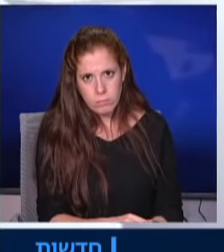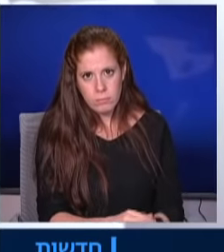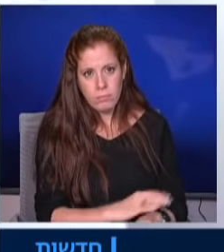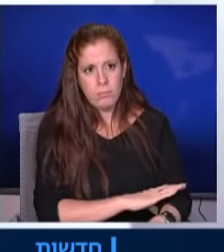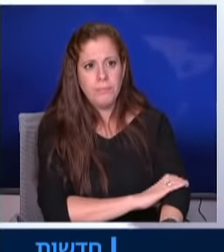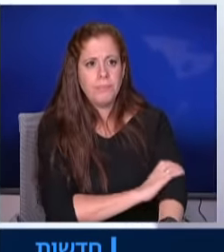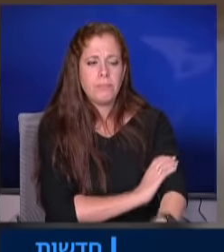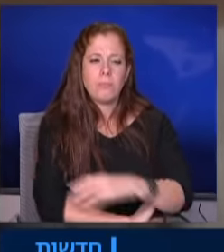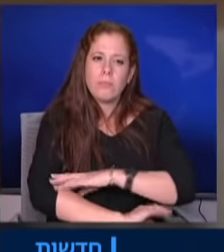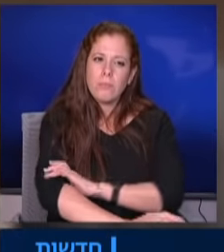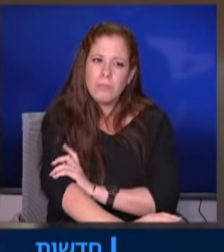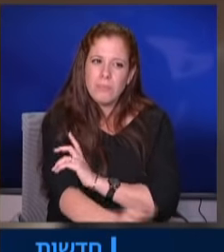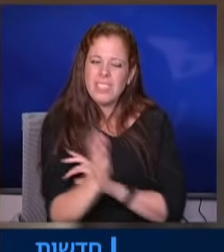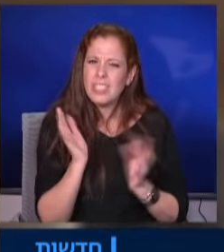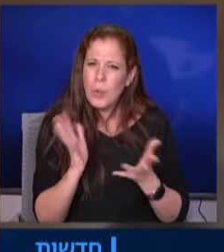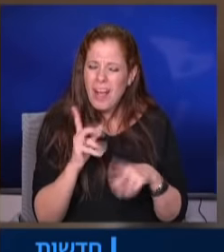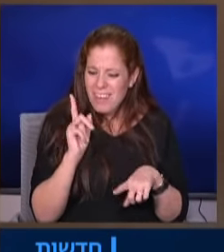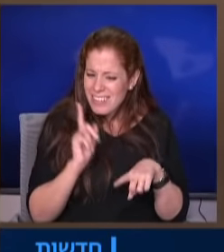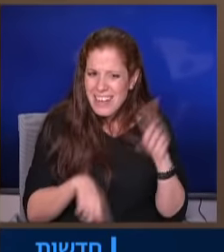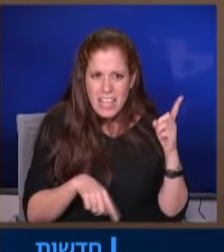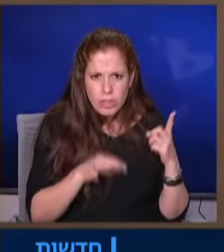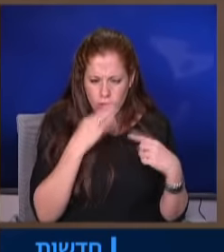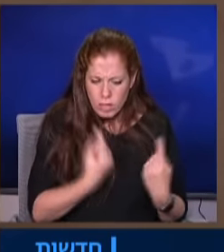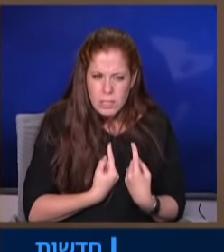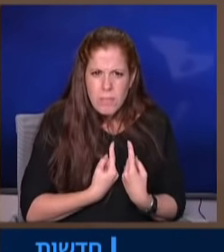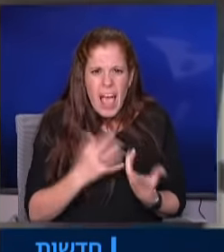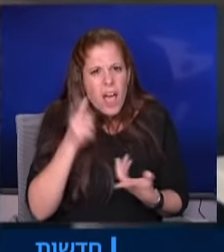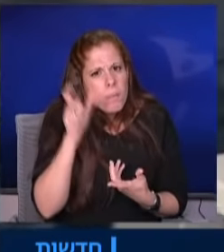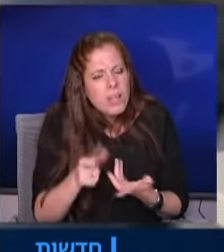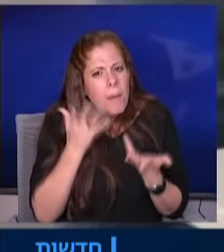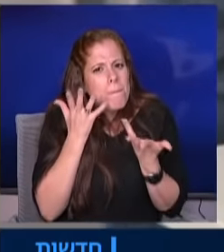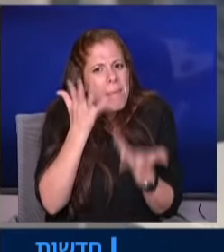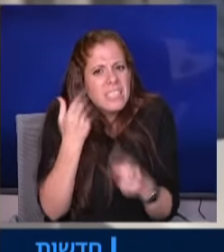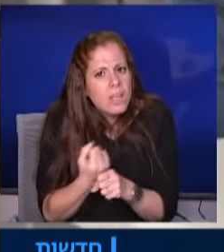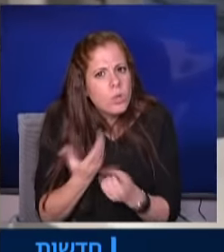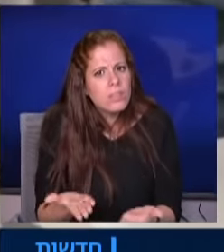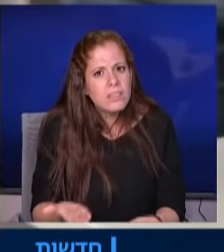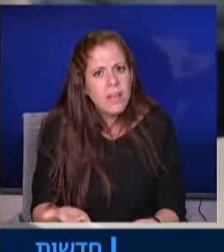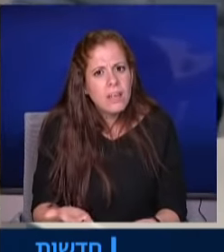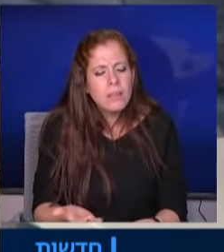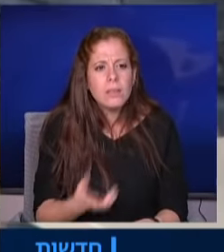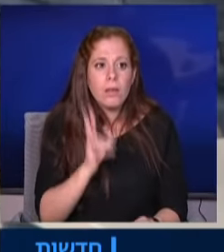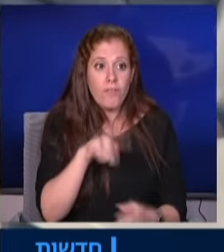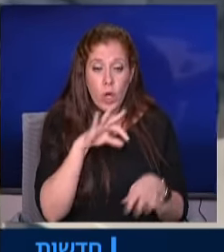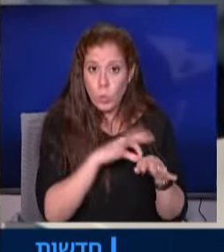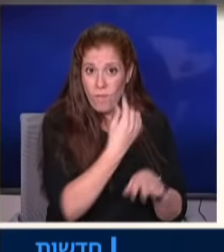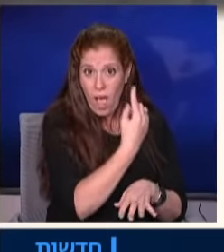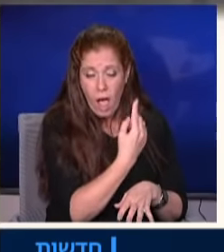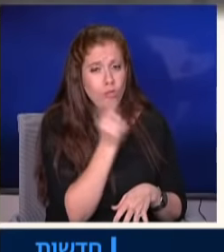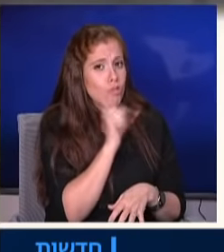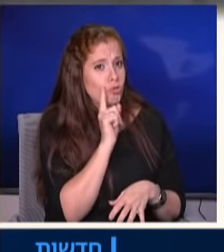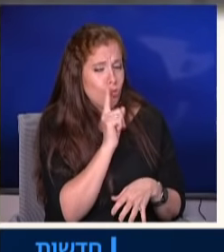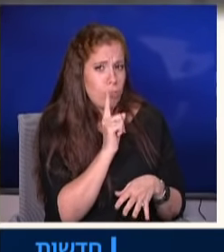זה כל כך גס שאת פשוט שואלת את עצמך, איך בן אדם מעז לעשות דבר כזה? ויש רופא אחד ששמו עולה לא מעט